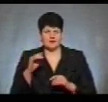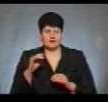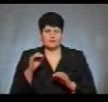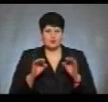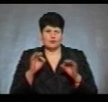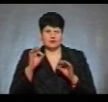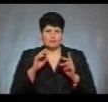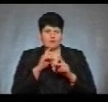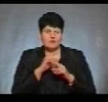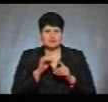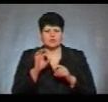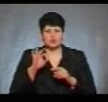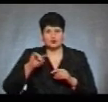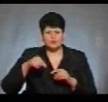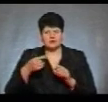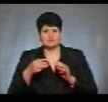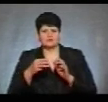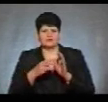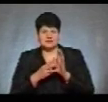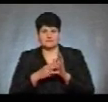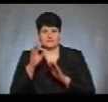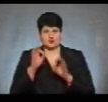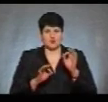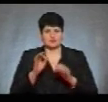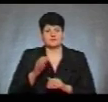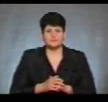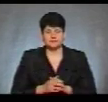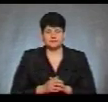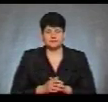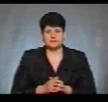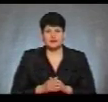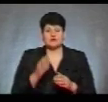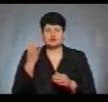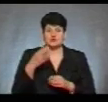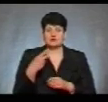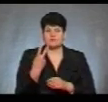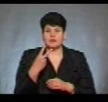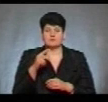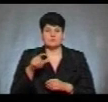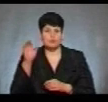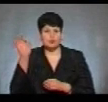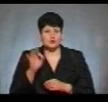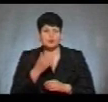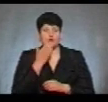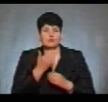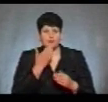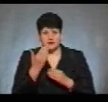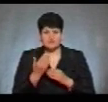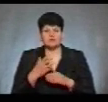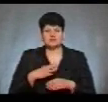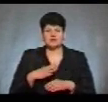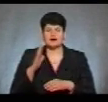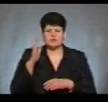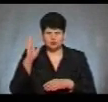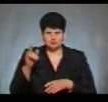вибірки не більше 0,8%. Разом з цим 42% опитаних очікують значних фальсифікацій